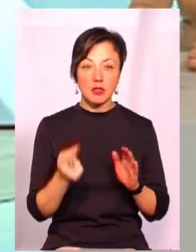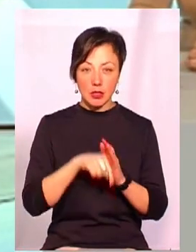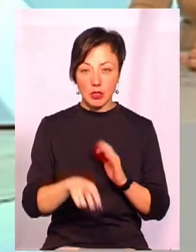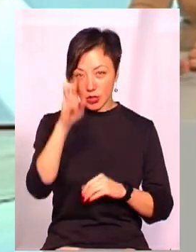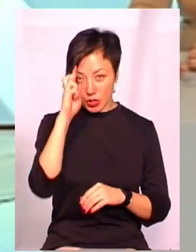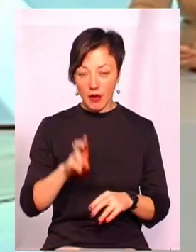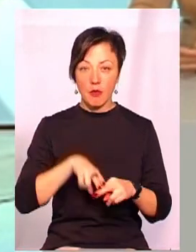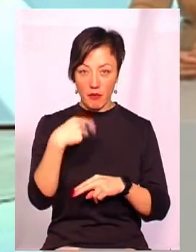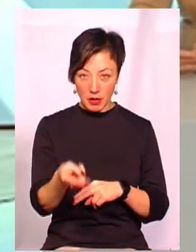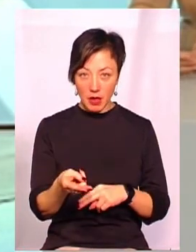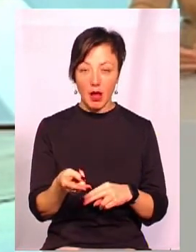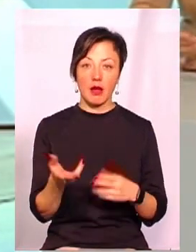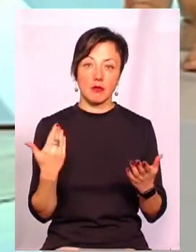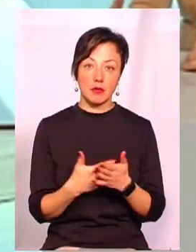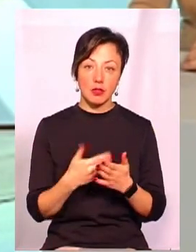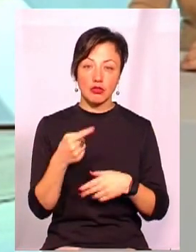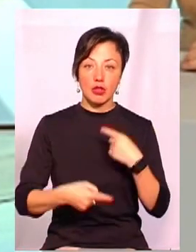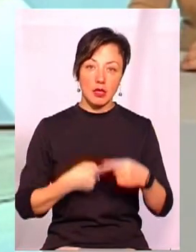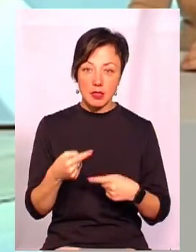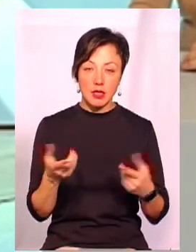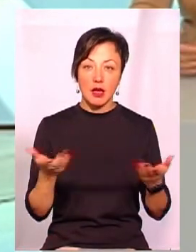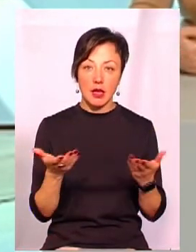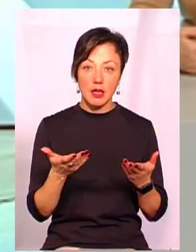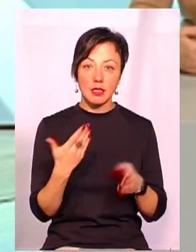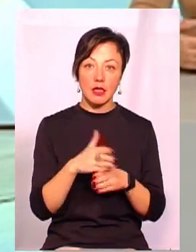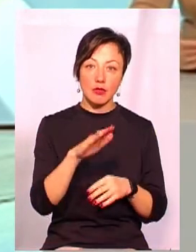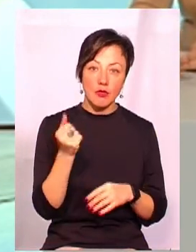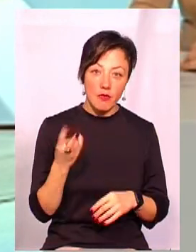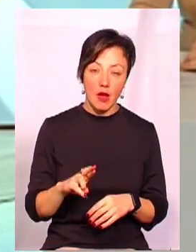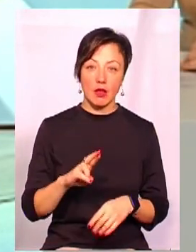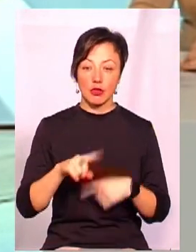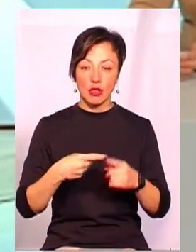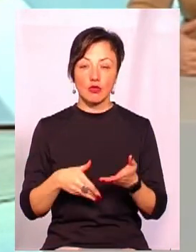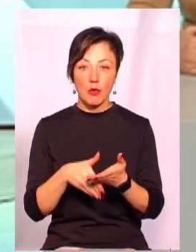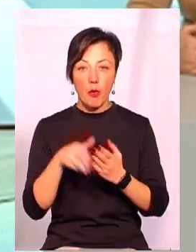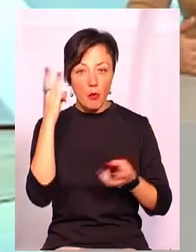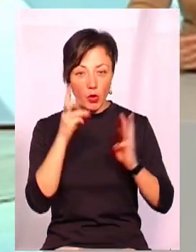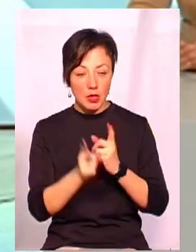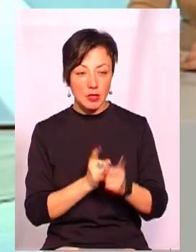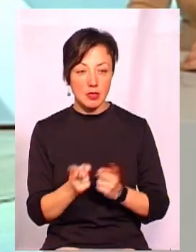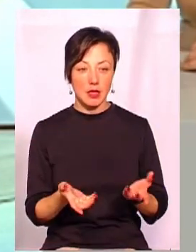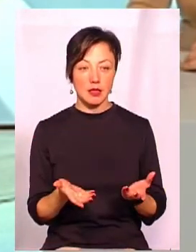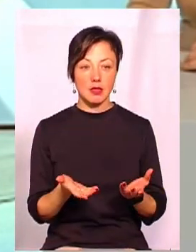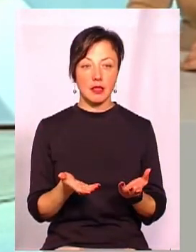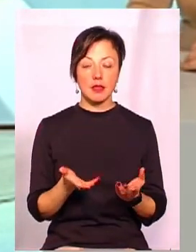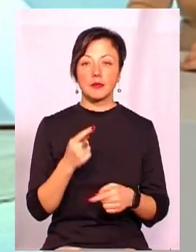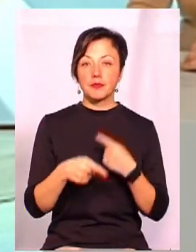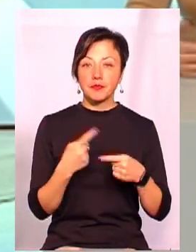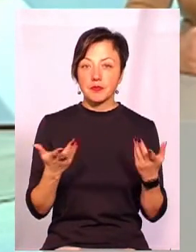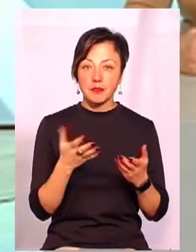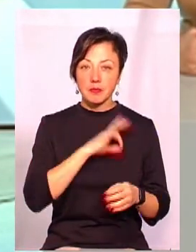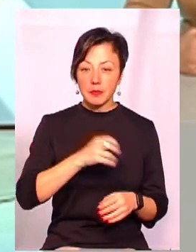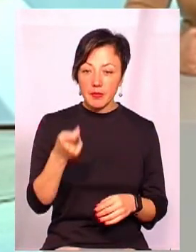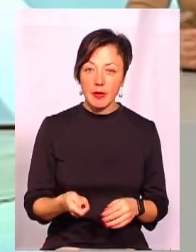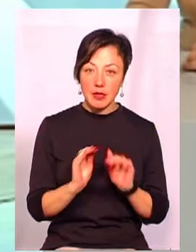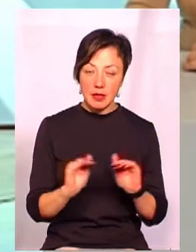значить держава йому повертає там через якесь кредитування, через допомогу модернізації, через, скажімо, якісь